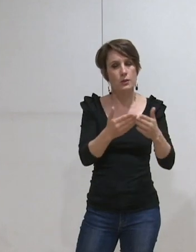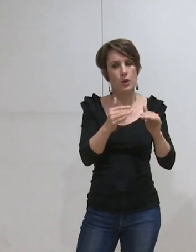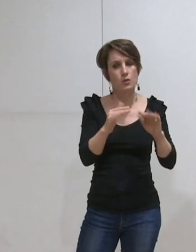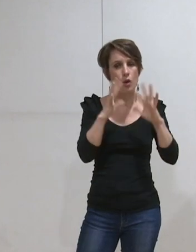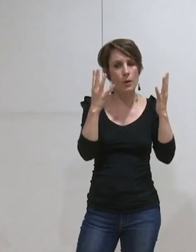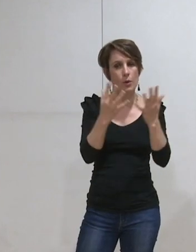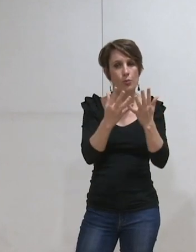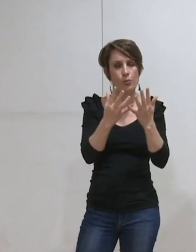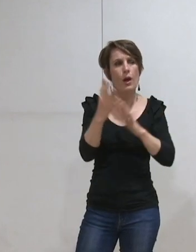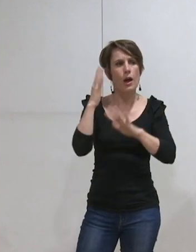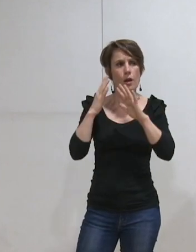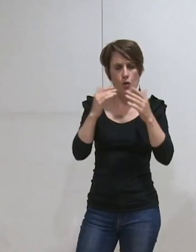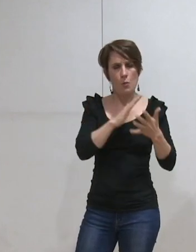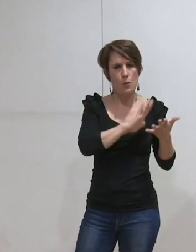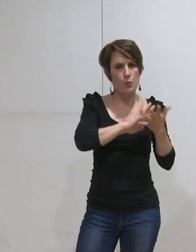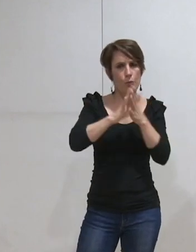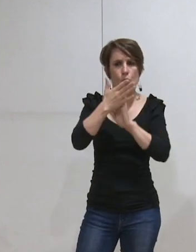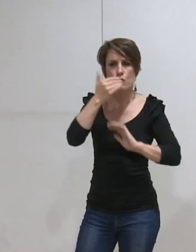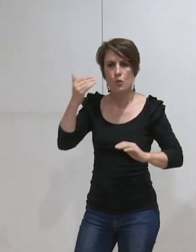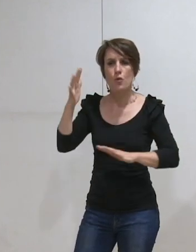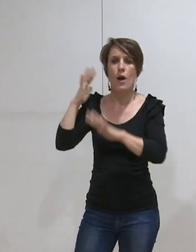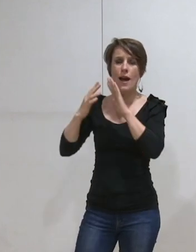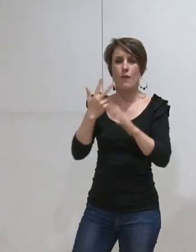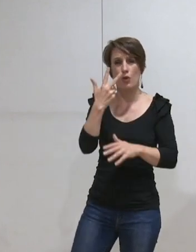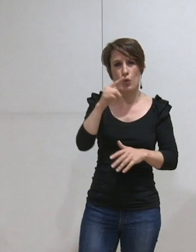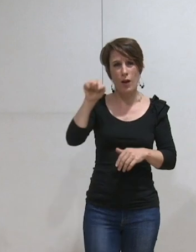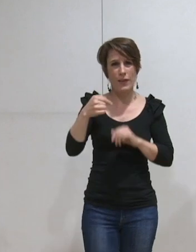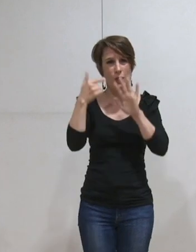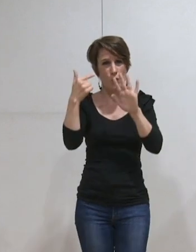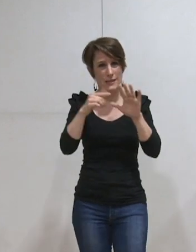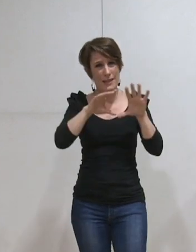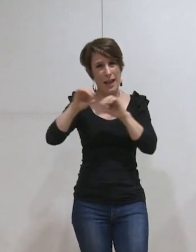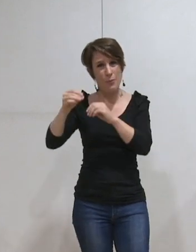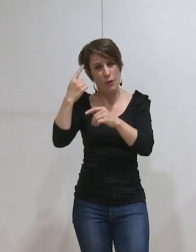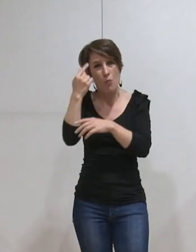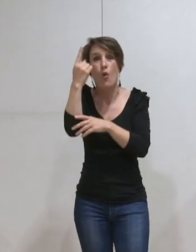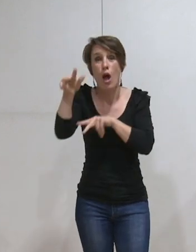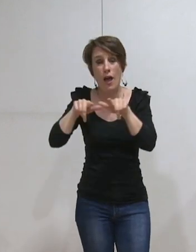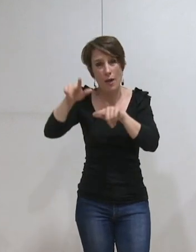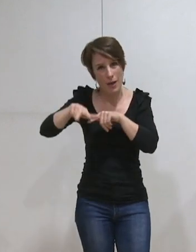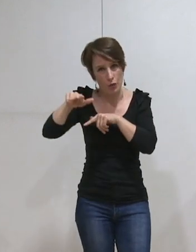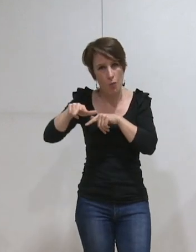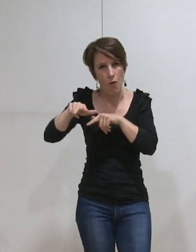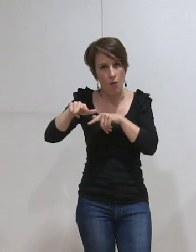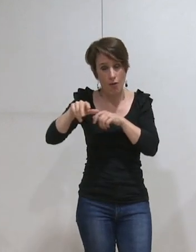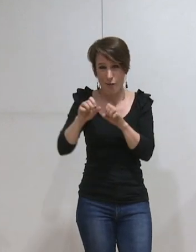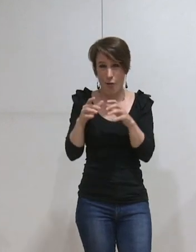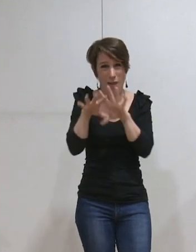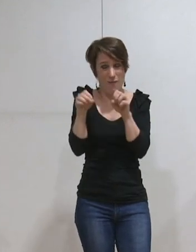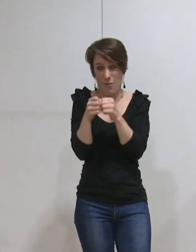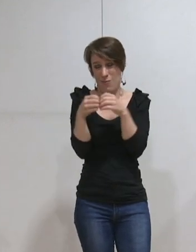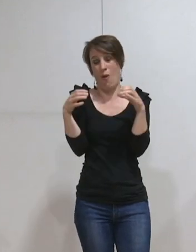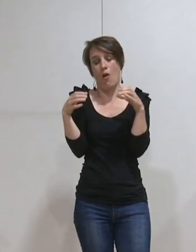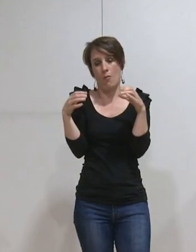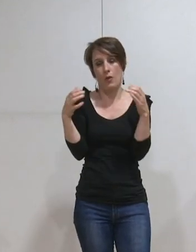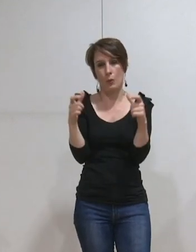quasiment 3,7 habitants par logement il y a une 4aine d'années à un peu plus d' 1,9 aujourd'hui